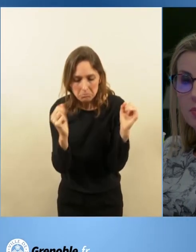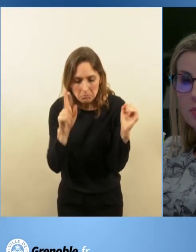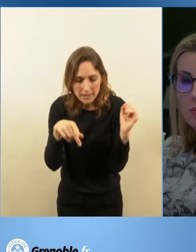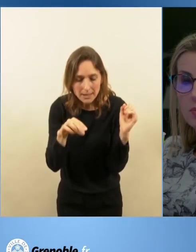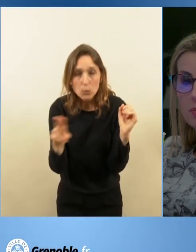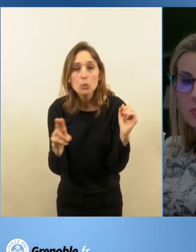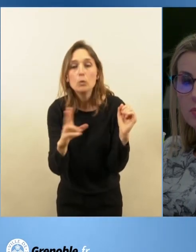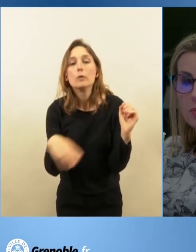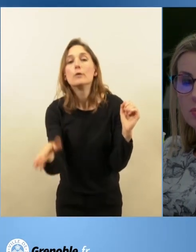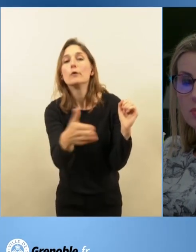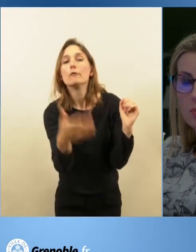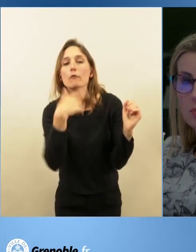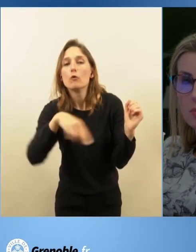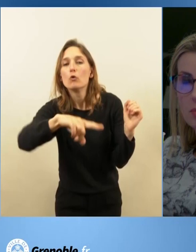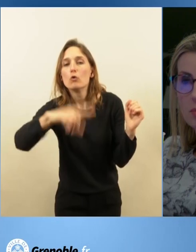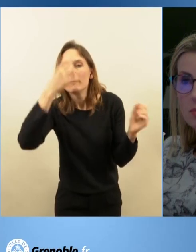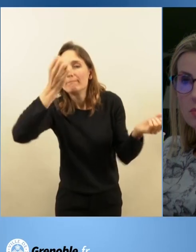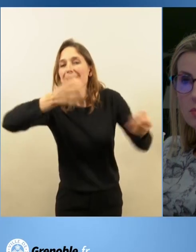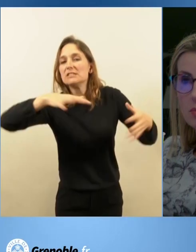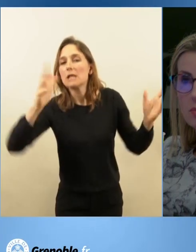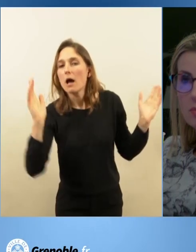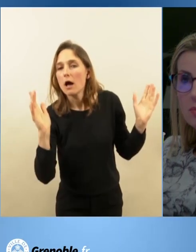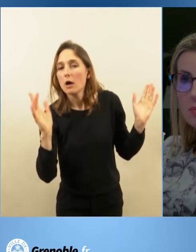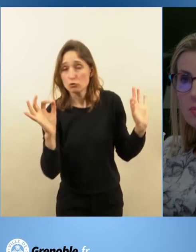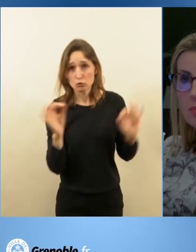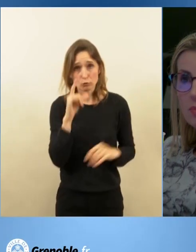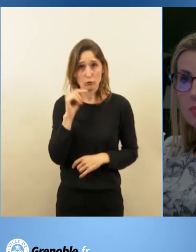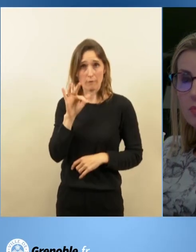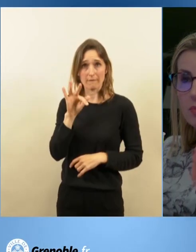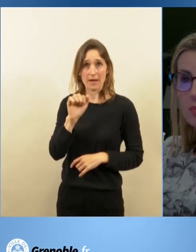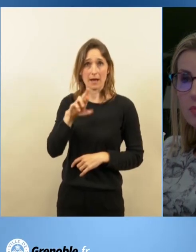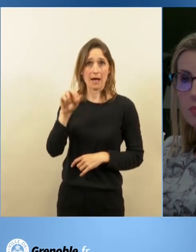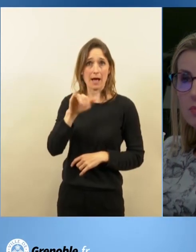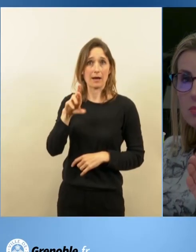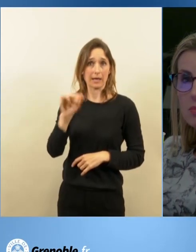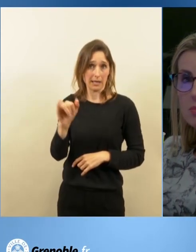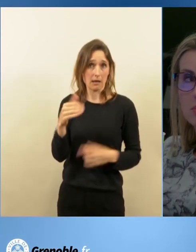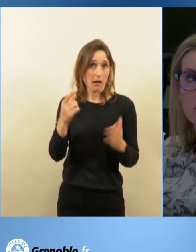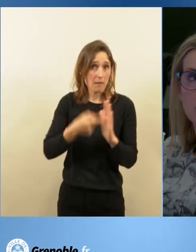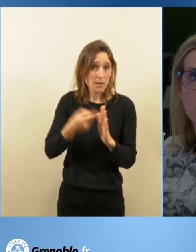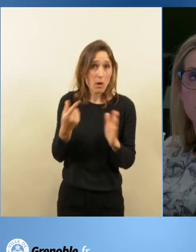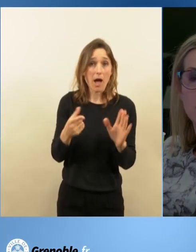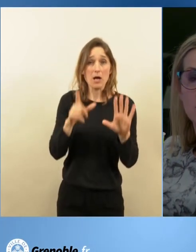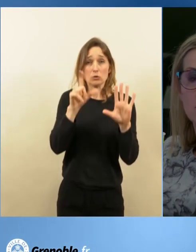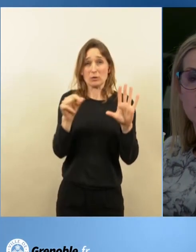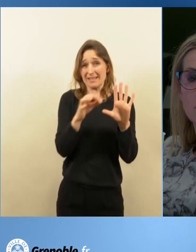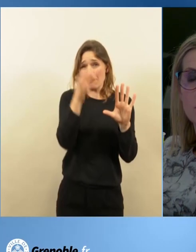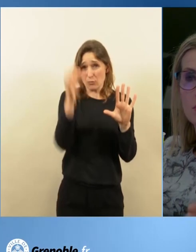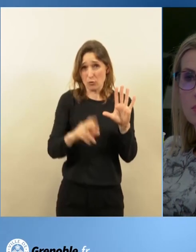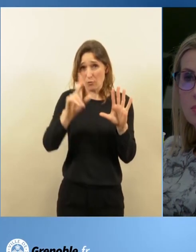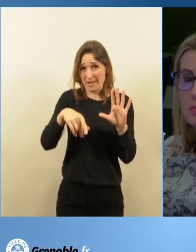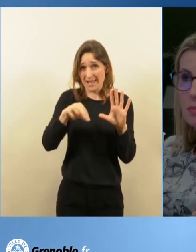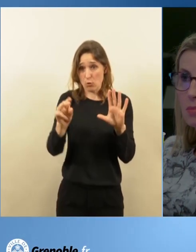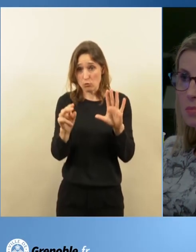les magiciens Christophe Ferrari l'a rappelé à la métropole 70% de ce PDU n'était pas financé